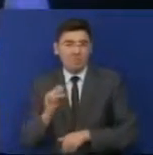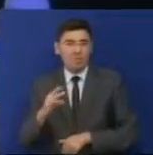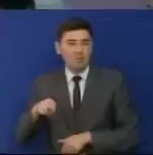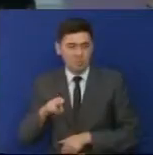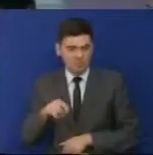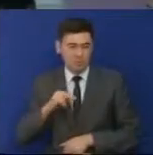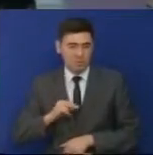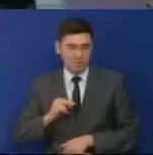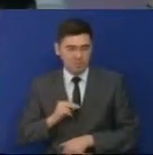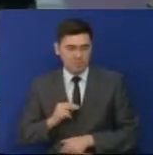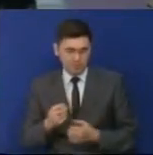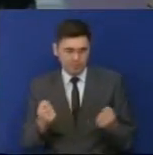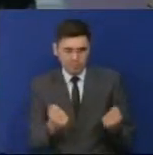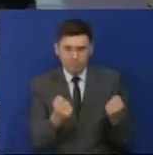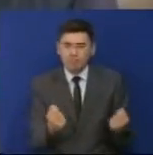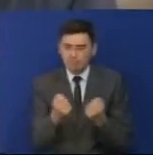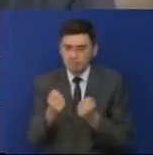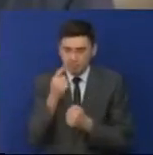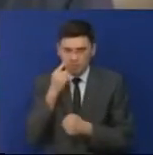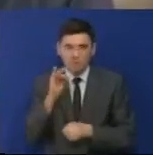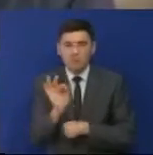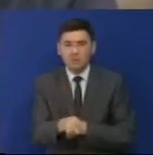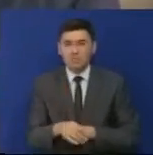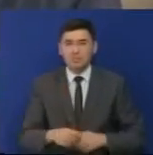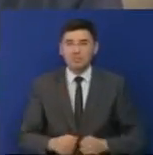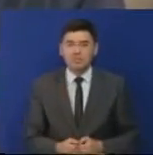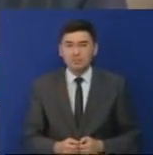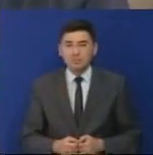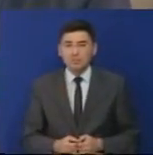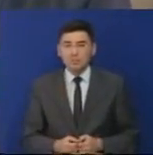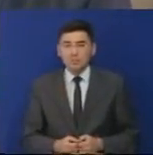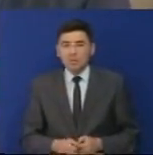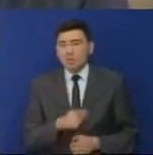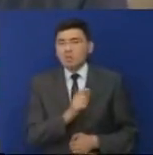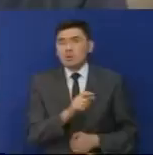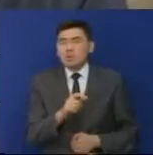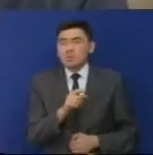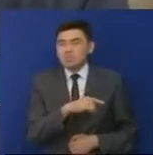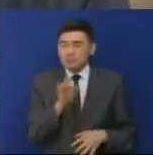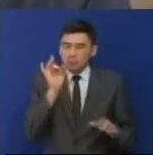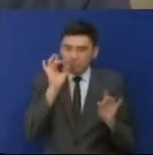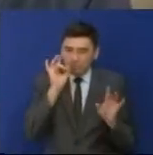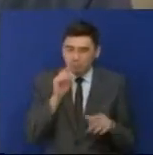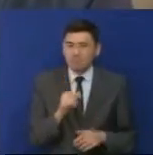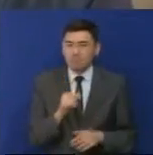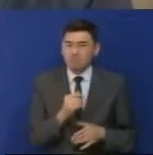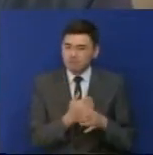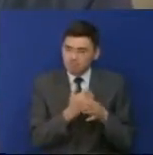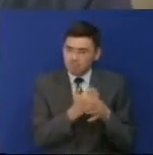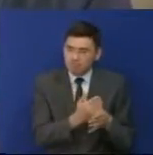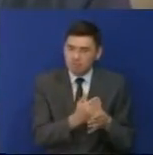адамдарға қолдау көрсетуге бағытталған. Жағдайы төмен адамдарға, инвалидтерге